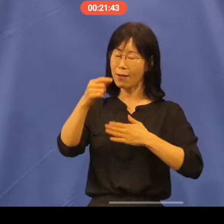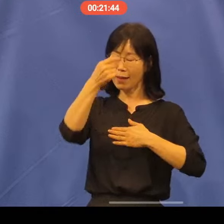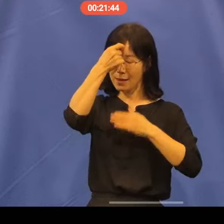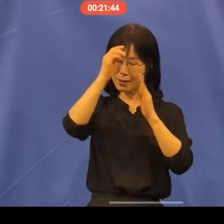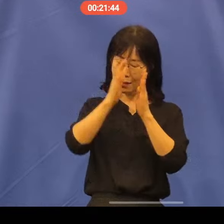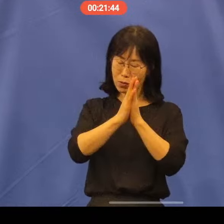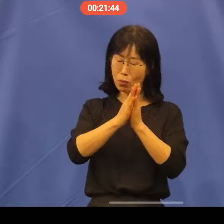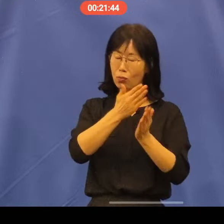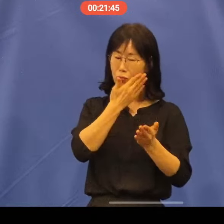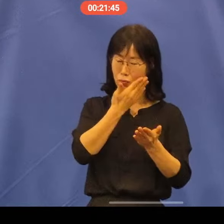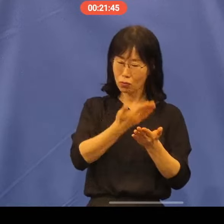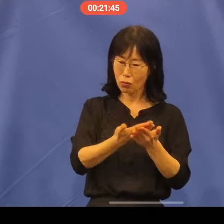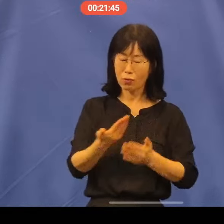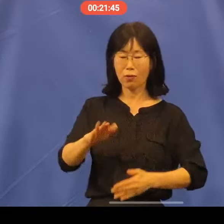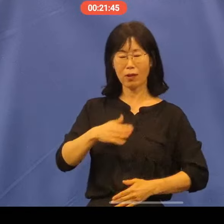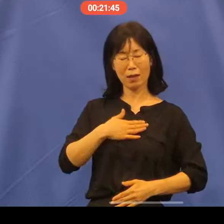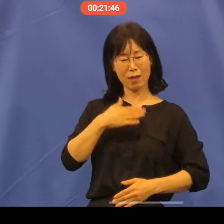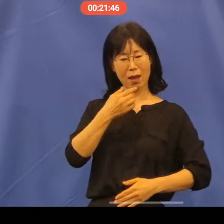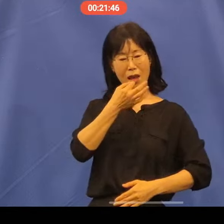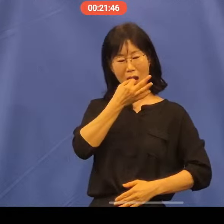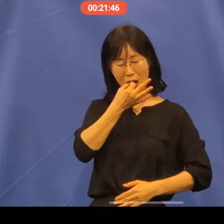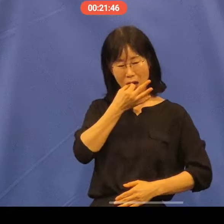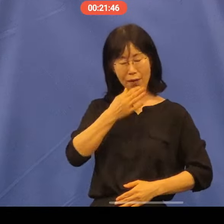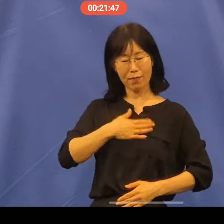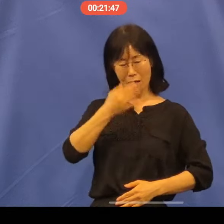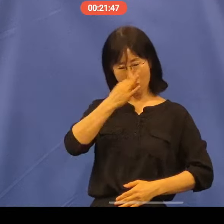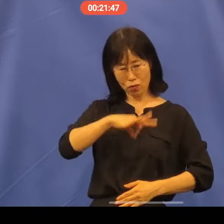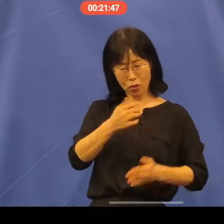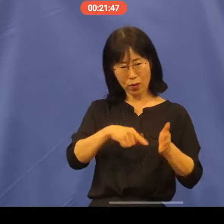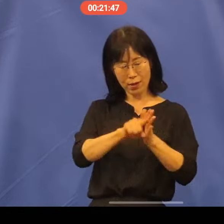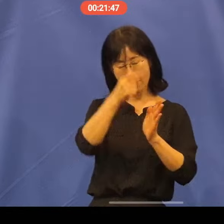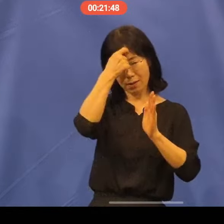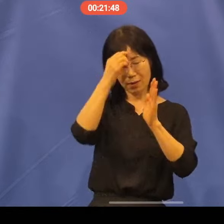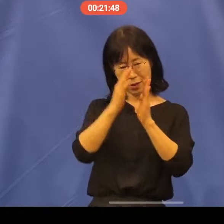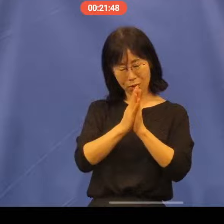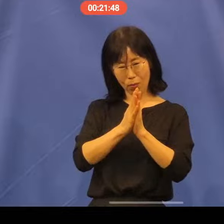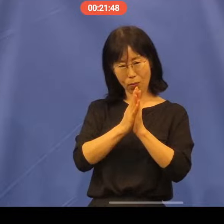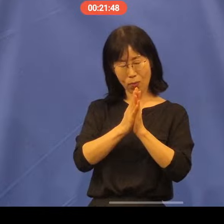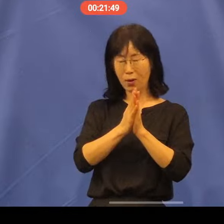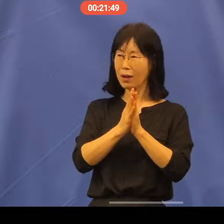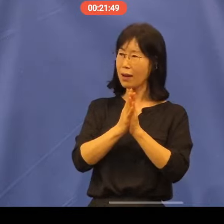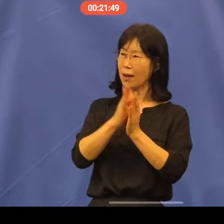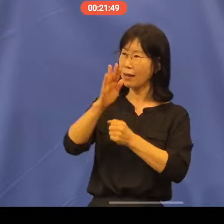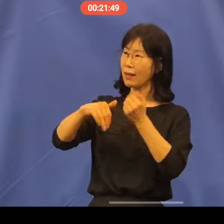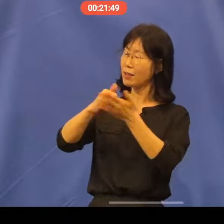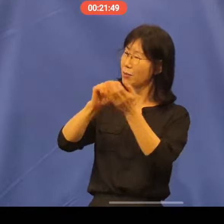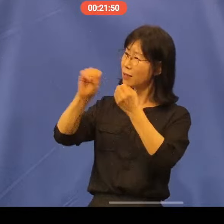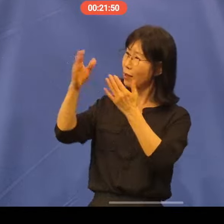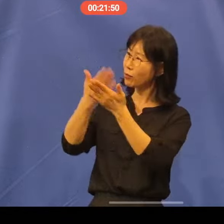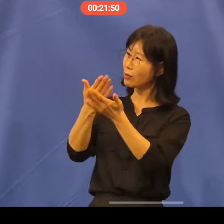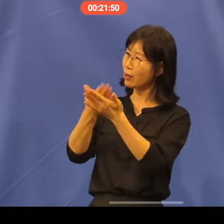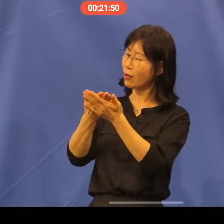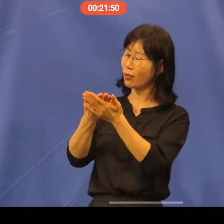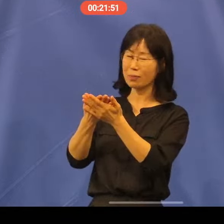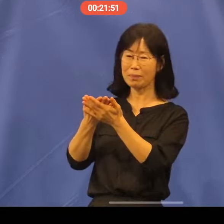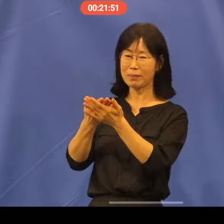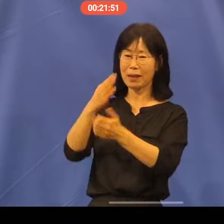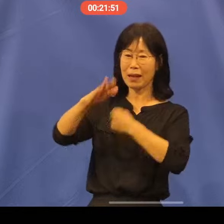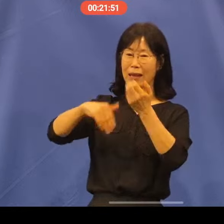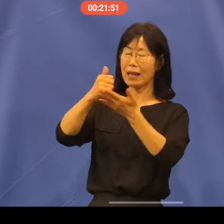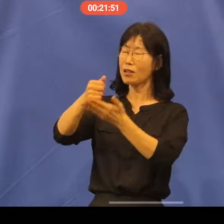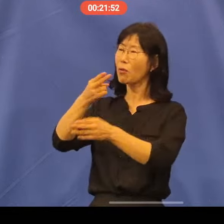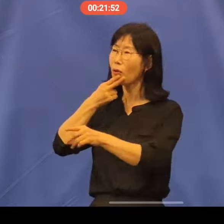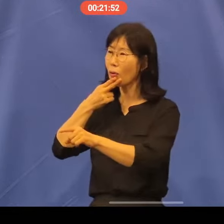해야 돼요. 하나님, 내가 이 하나님을 위해서 이렇게 살고자 하는데 이 기도를 응답해 달라고 해야 되는데, 하나님은 없고